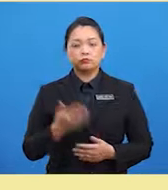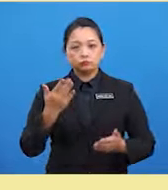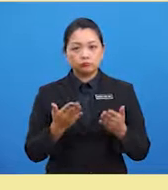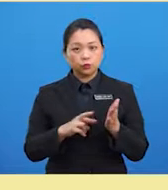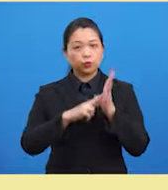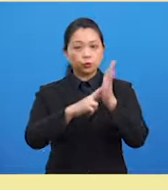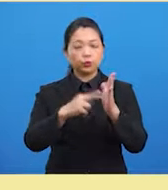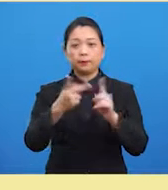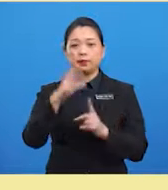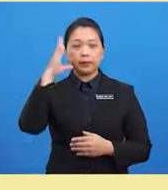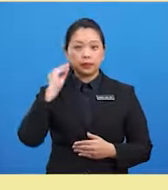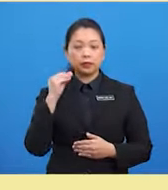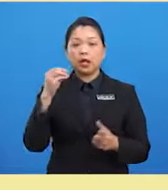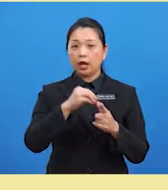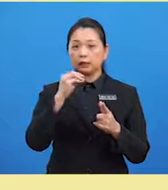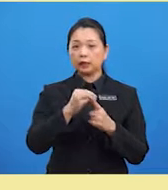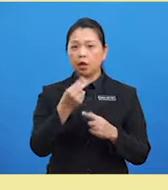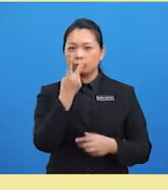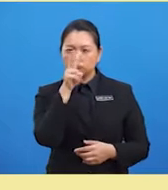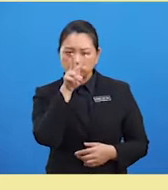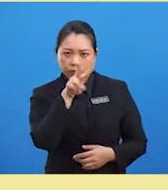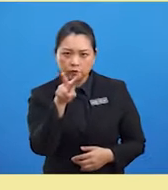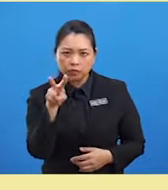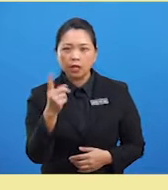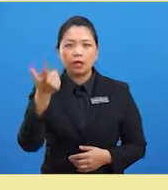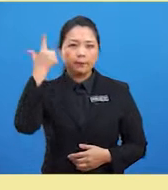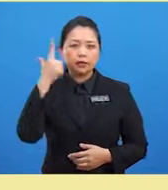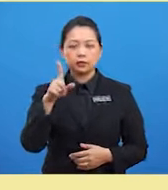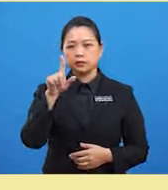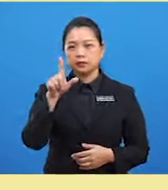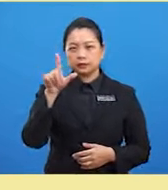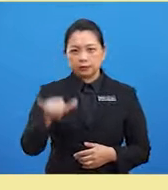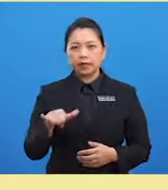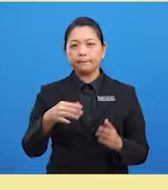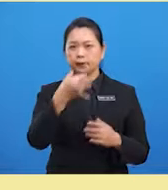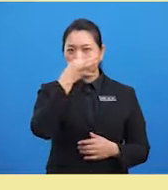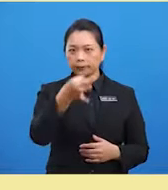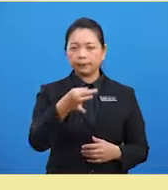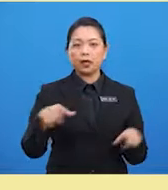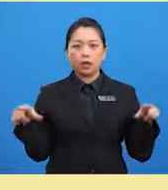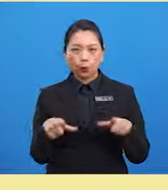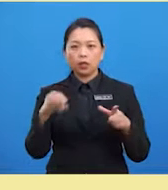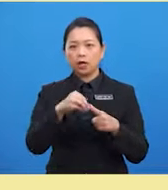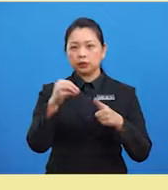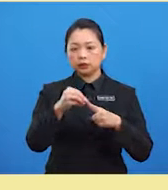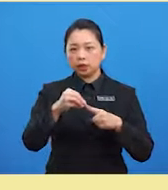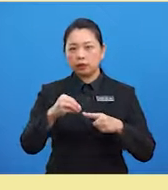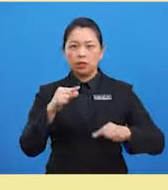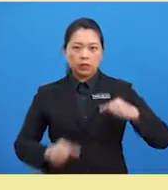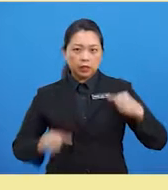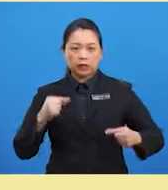dan pemerhatian lepas yang mempengaruhi perlakuan atau gelagat